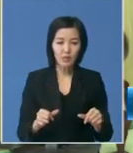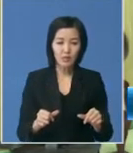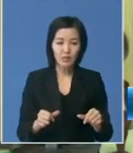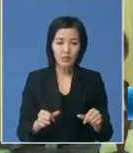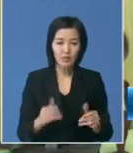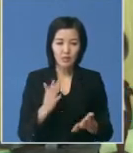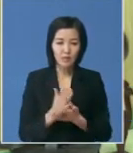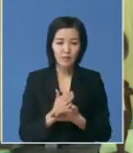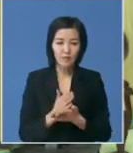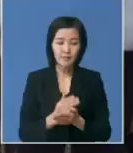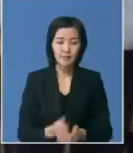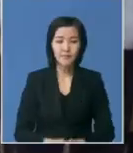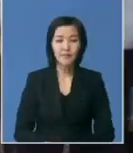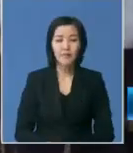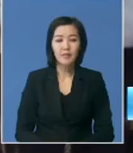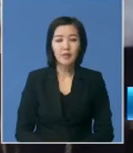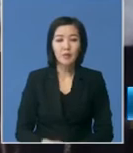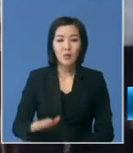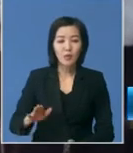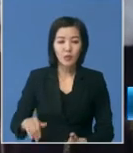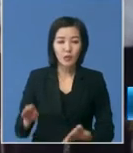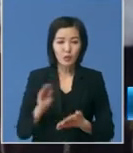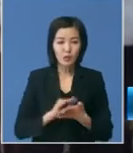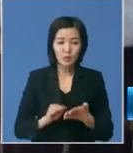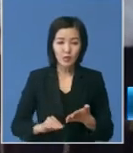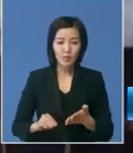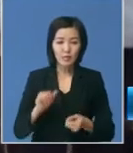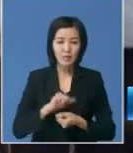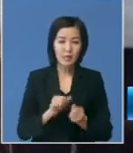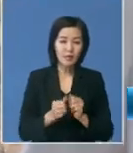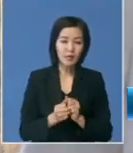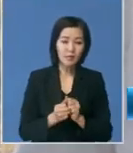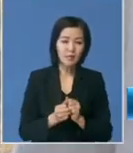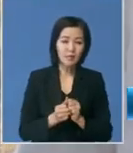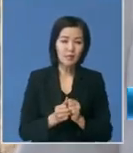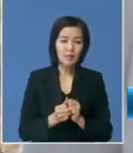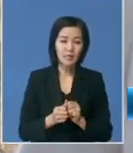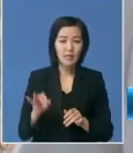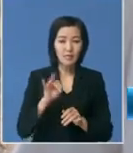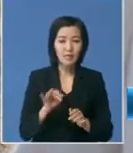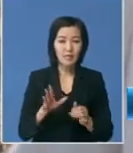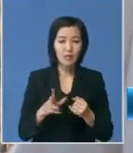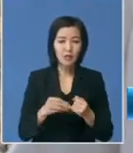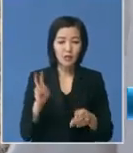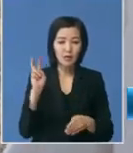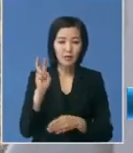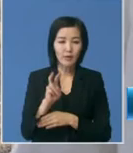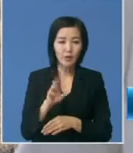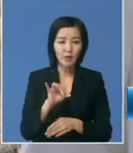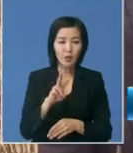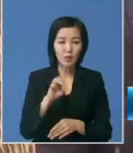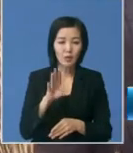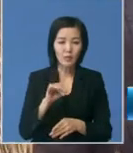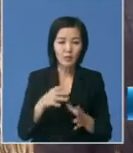мүсіндер бар, көшірмесі бар. Содан соң журналистер Таңбалы тас қорық мұражайына барды. Бұл Қазақ жеріндегі ЮНЕСКО-ның